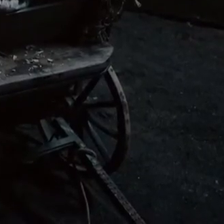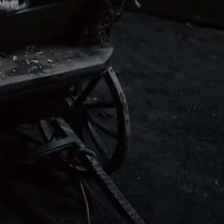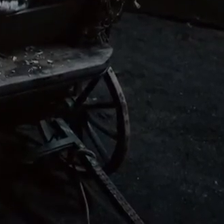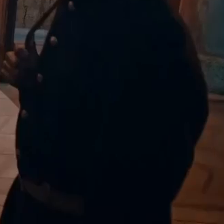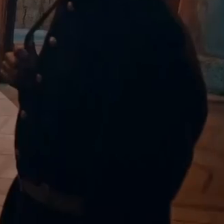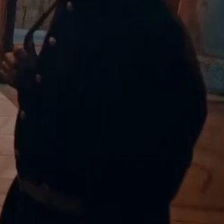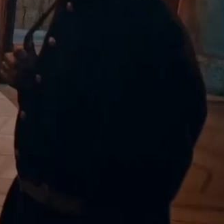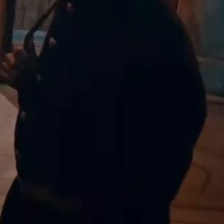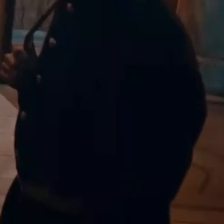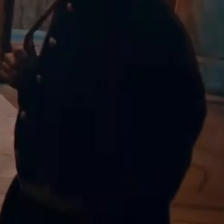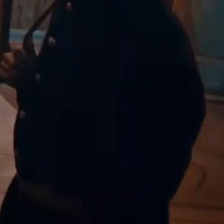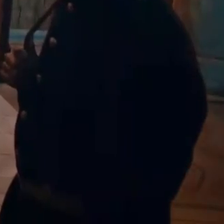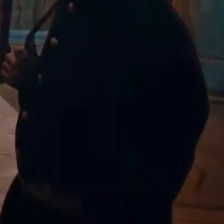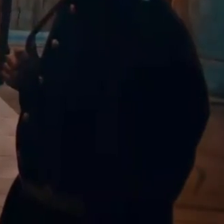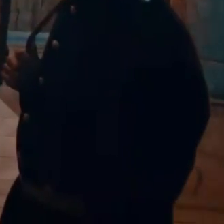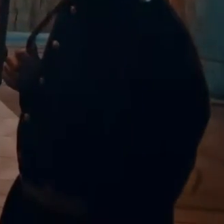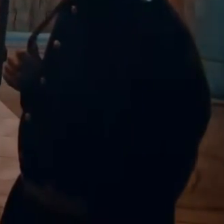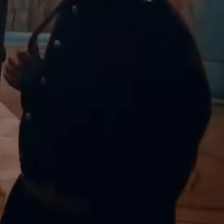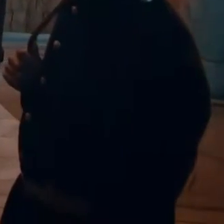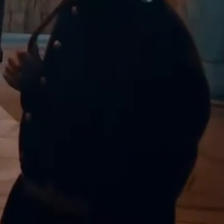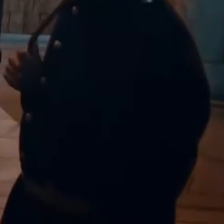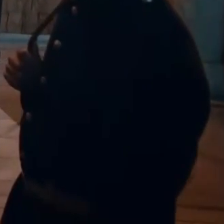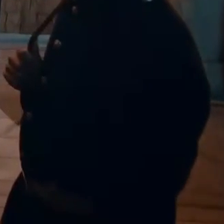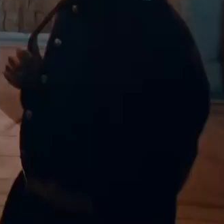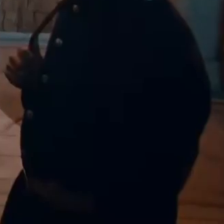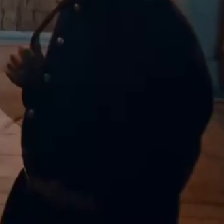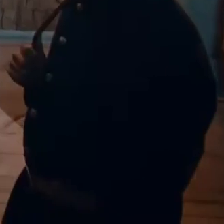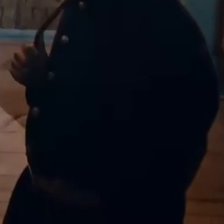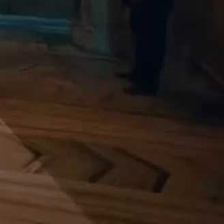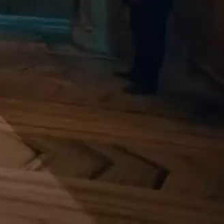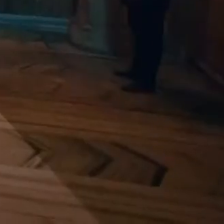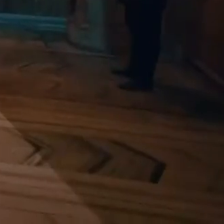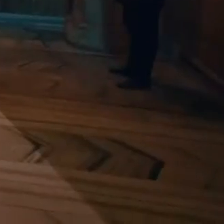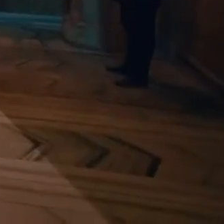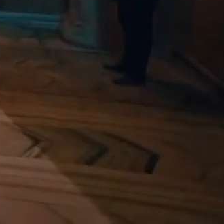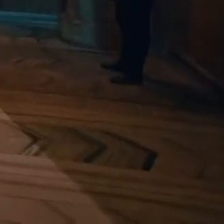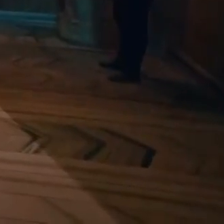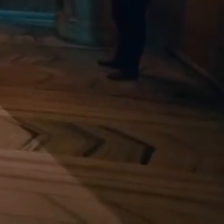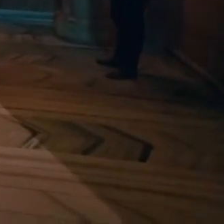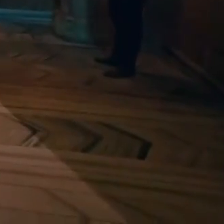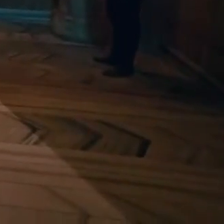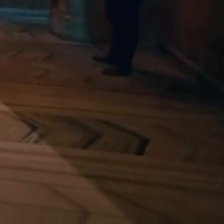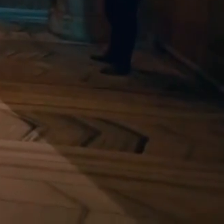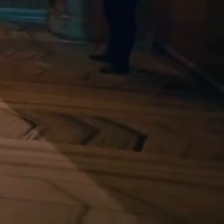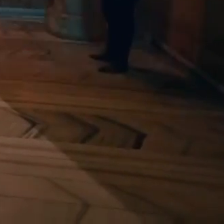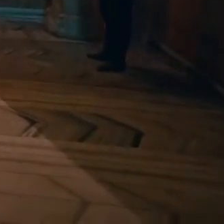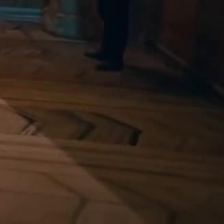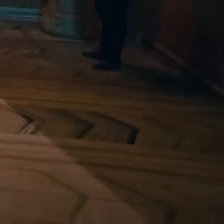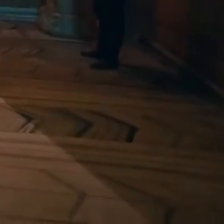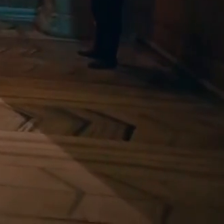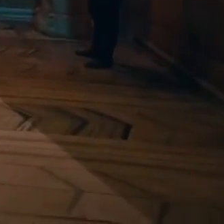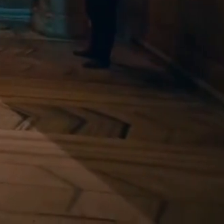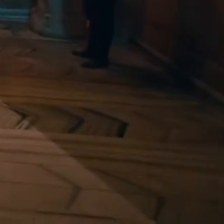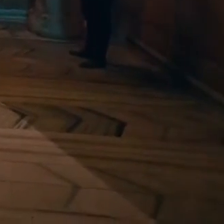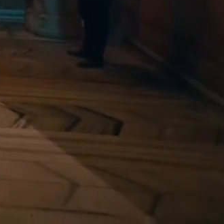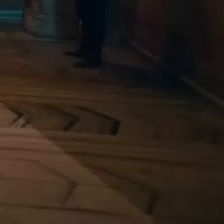bakındı. İç kısma girdiler. Zabitler boş sehpanın iki yanında yüz yüze nöbetteler. Mustafa gelince